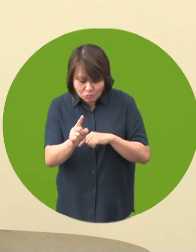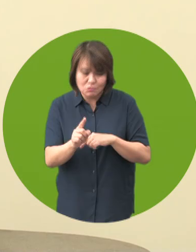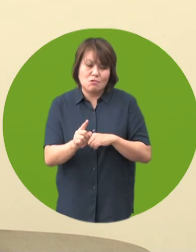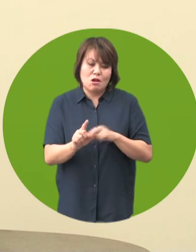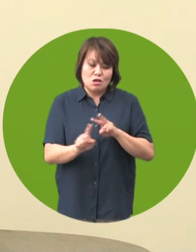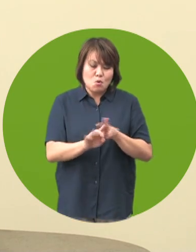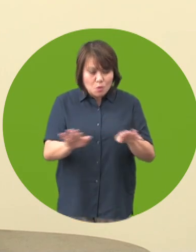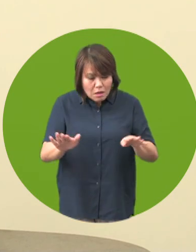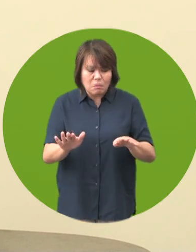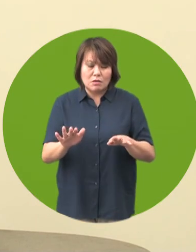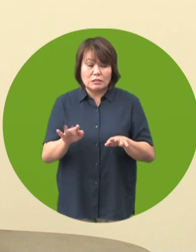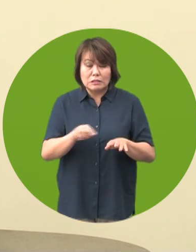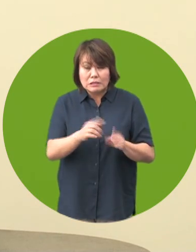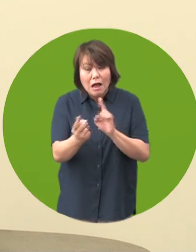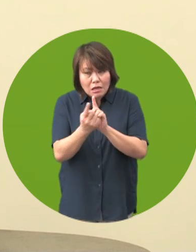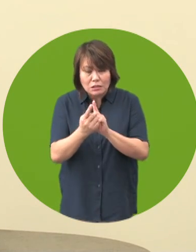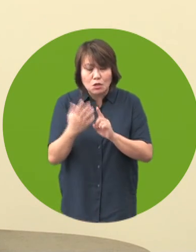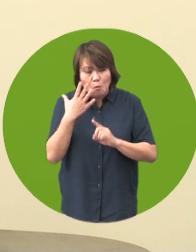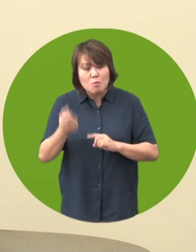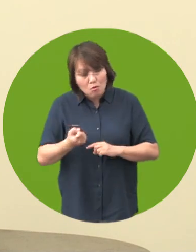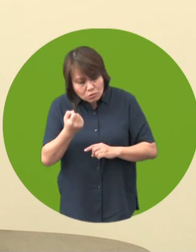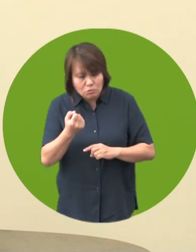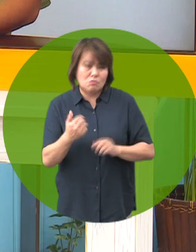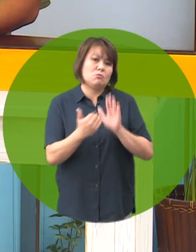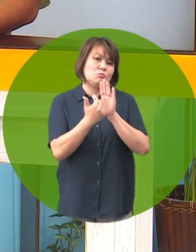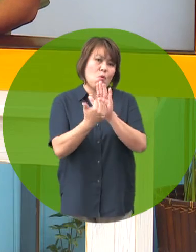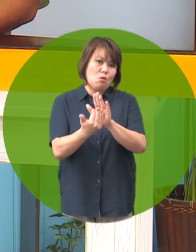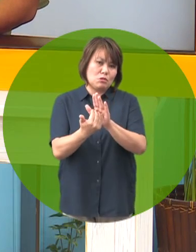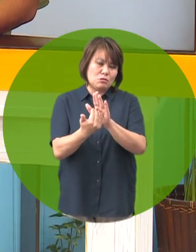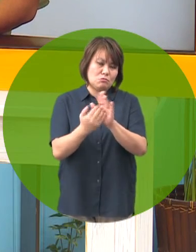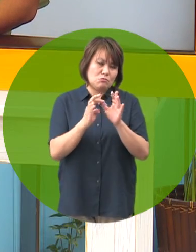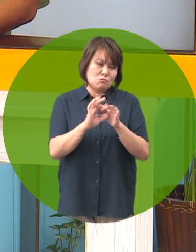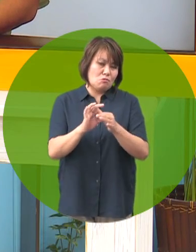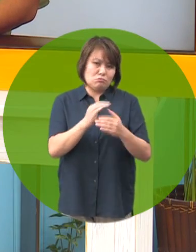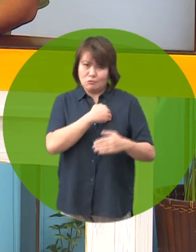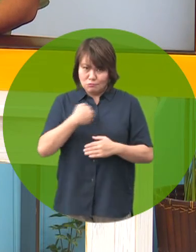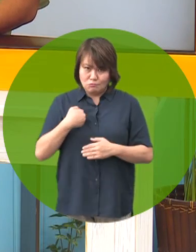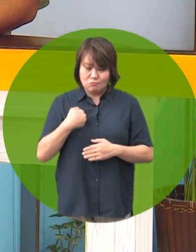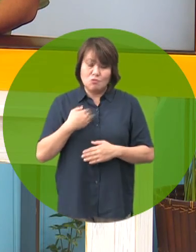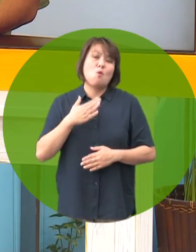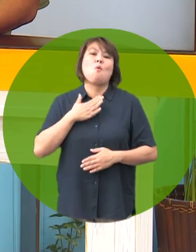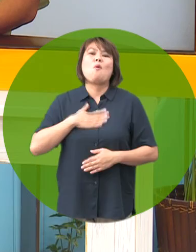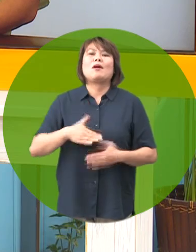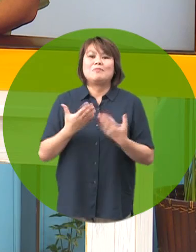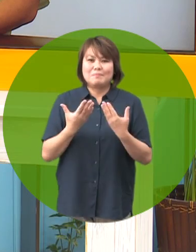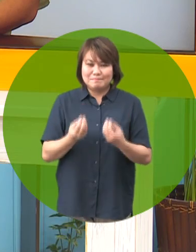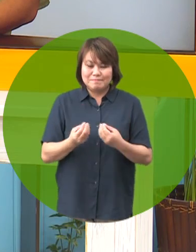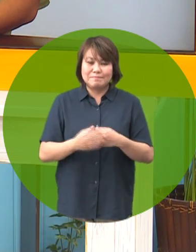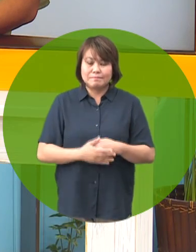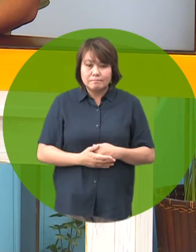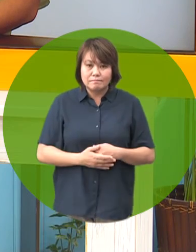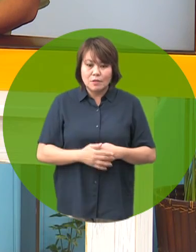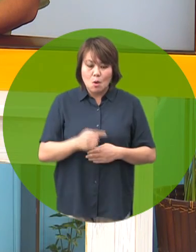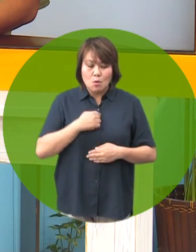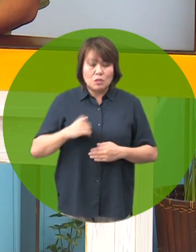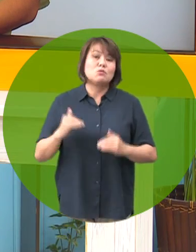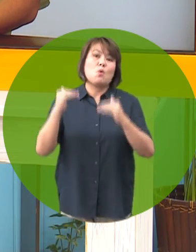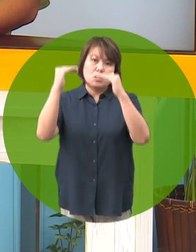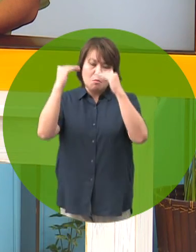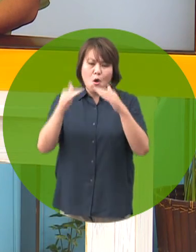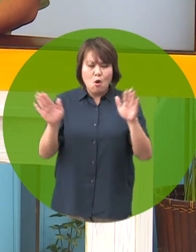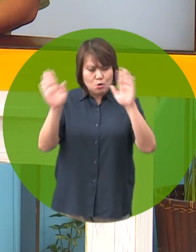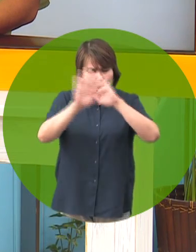少年たちに関心を寄せることが防止につながりますわかりました私たち大人も